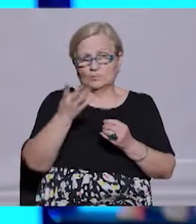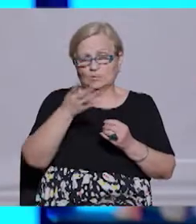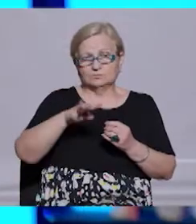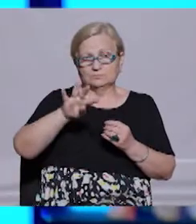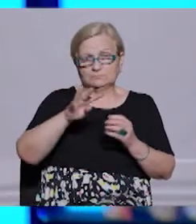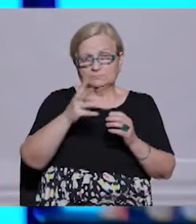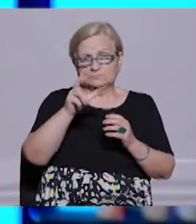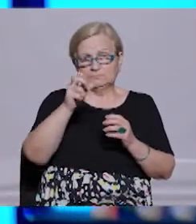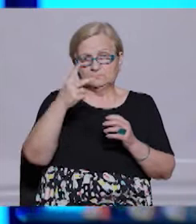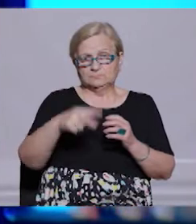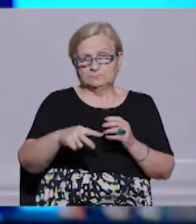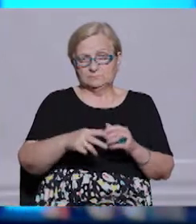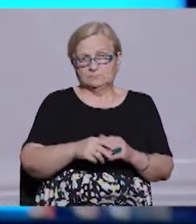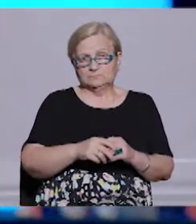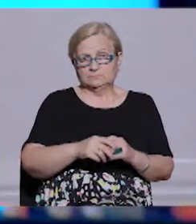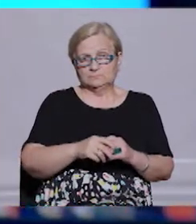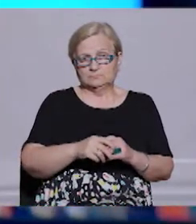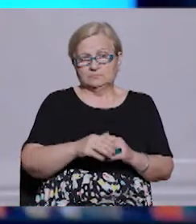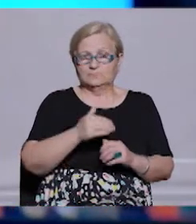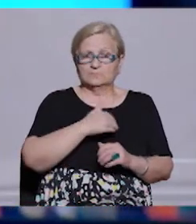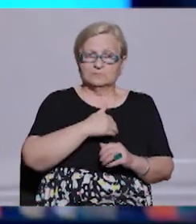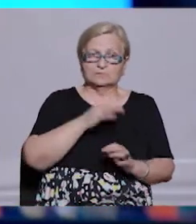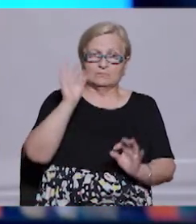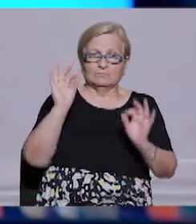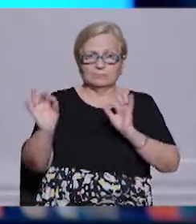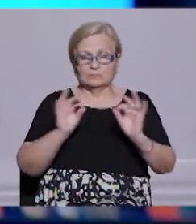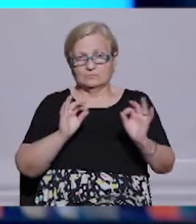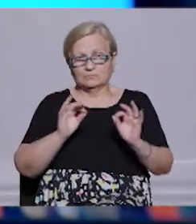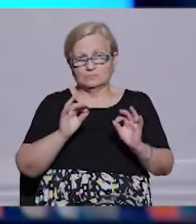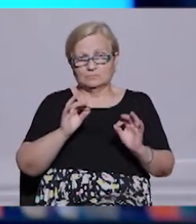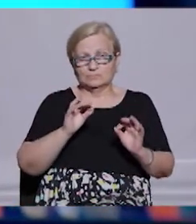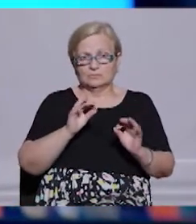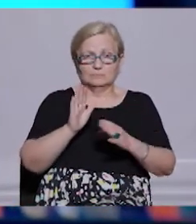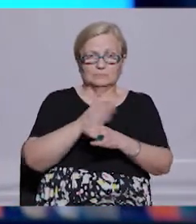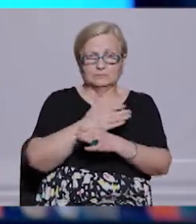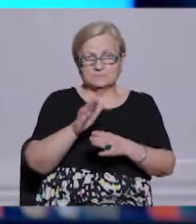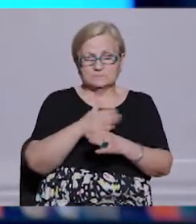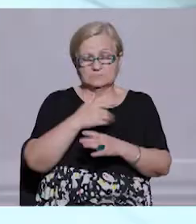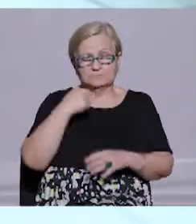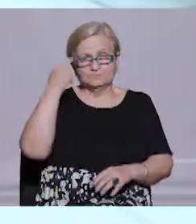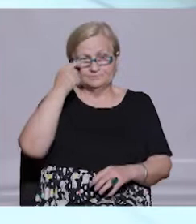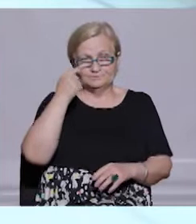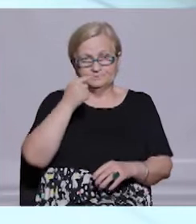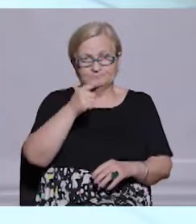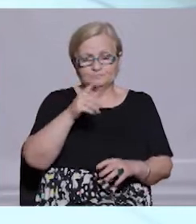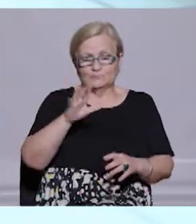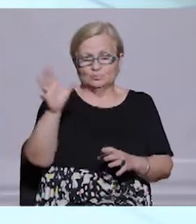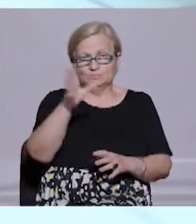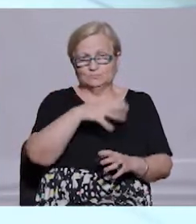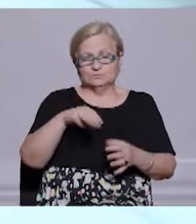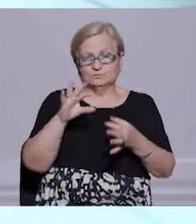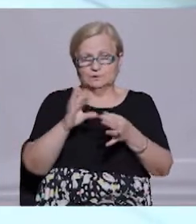4-ჯერ 320. ანუ გინდა პროპორციით წავალთ თუ უბრალოდ ნაწილებში ვიფიქრეთ, იმიტომ რომ ესენი ხო